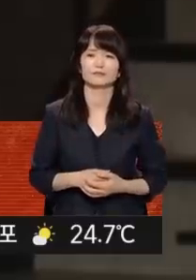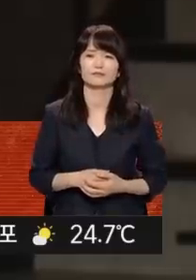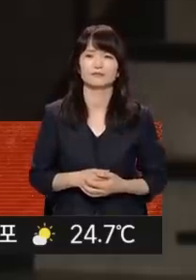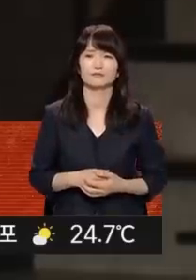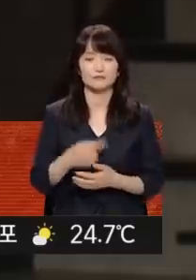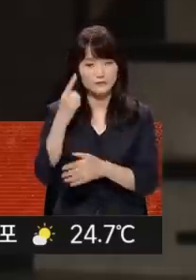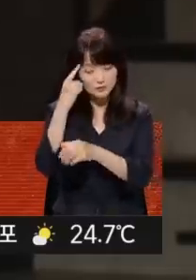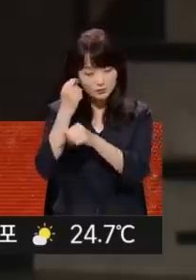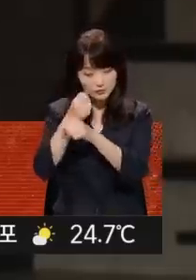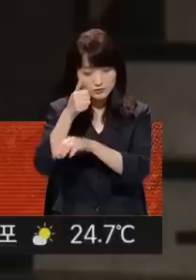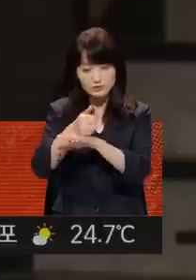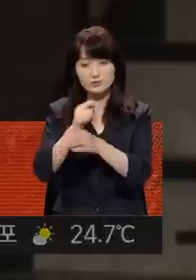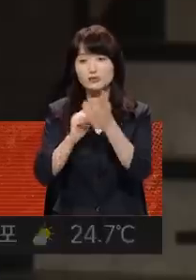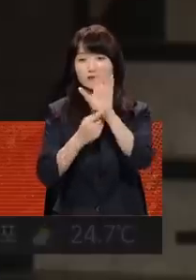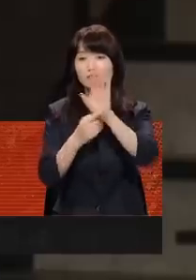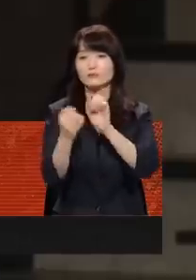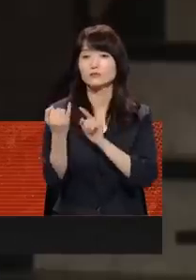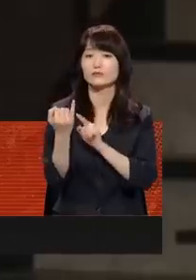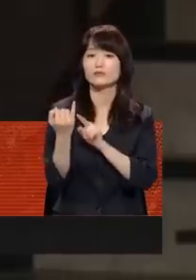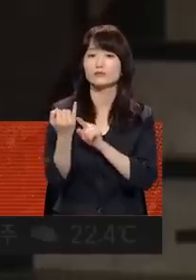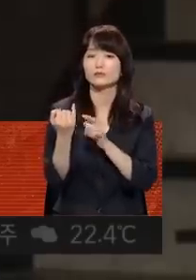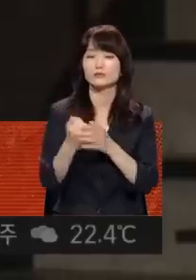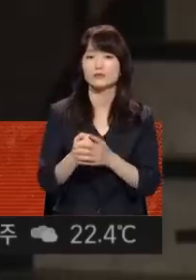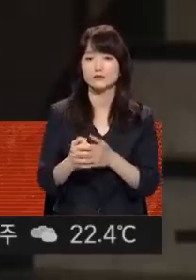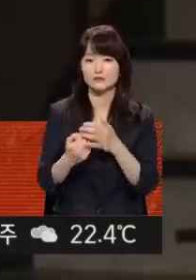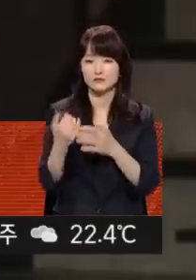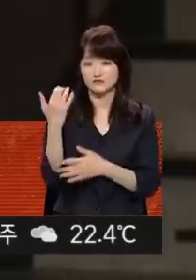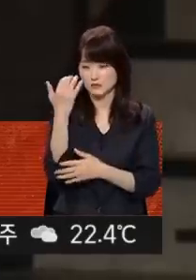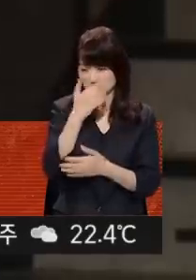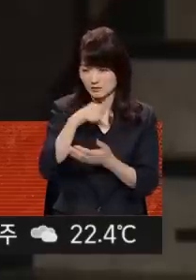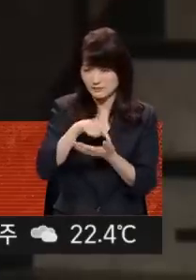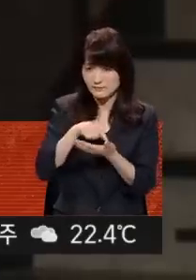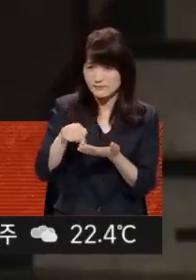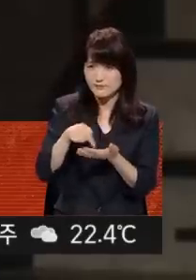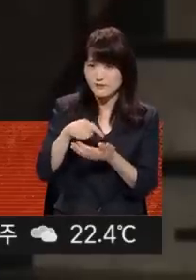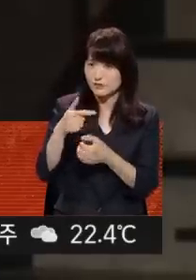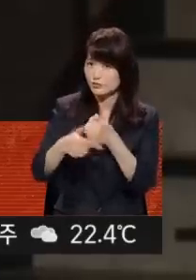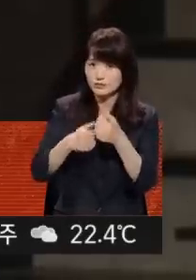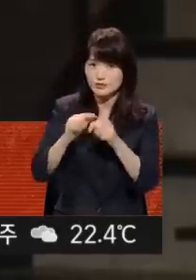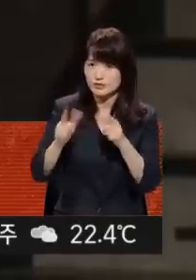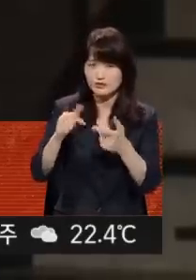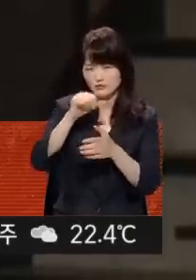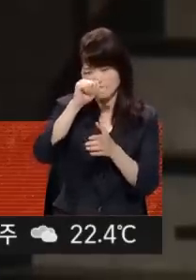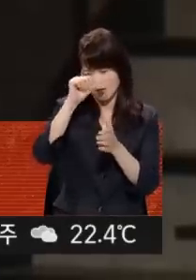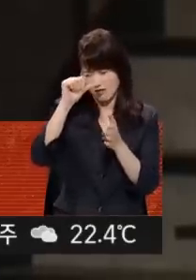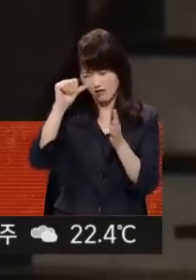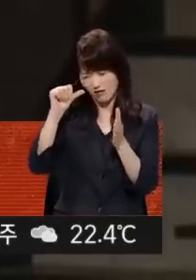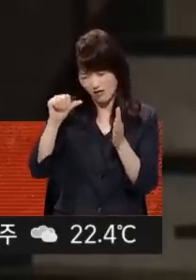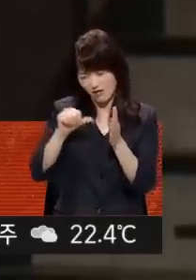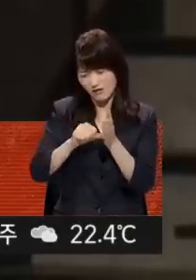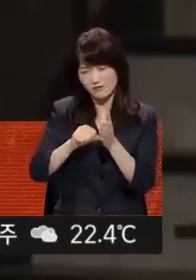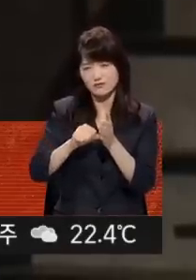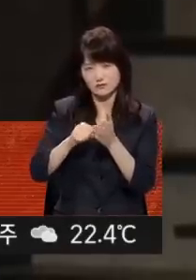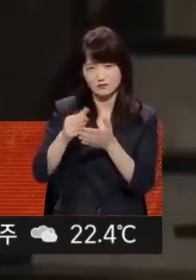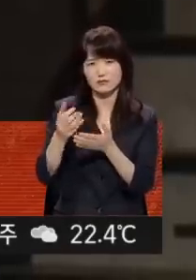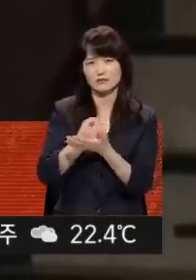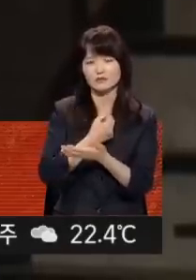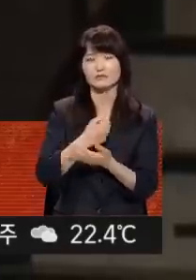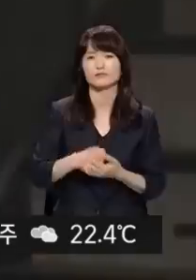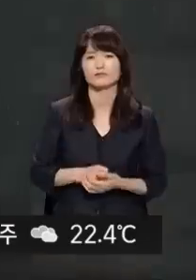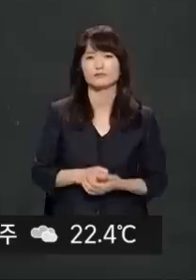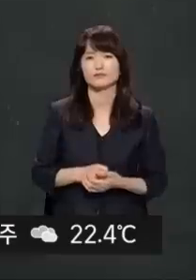연구에 의하면 이런 거 어떤 여성들 같은 경우는 성적인 피해를 받으면 6년이 아니라 이게 평생 간다라고 알려져 있고요 거기에다가